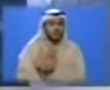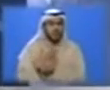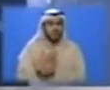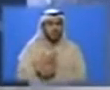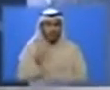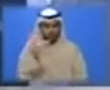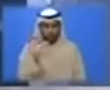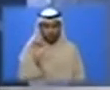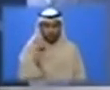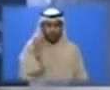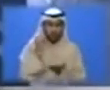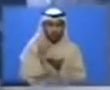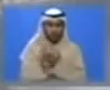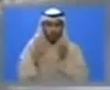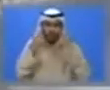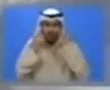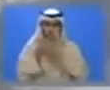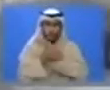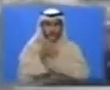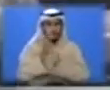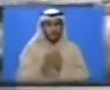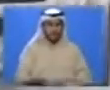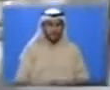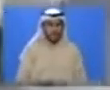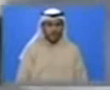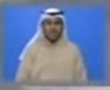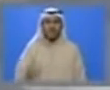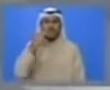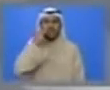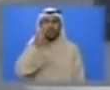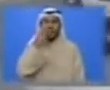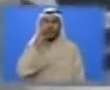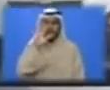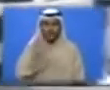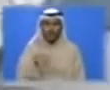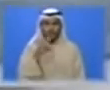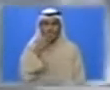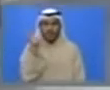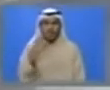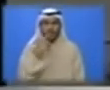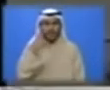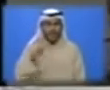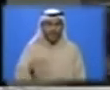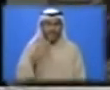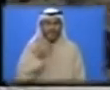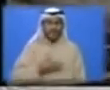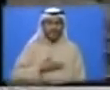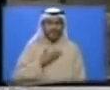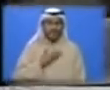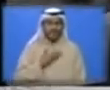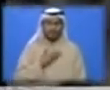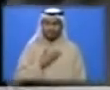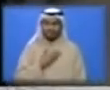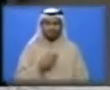تقريبا 95% منها كانت عدم الانتباه. فئة الشباب ما دون 30 عاما من أكثر الفئات التي تكون ضحايا